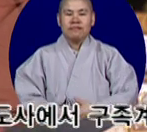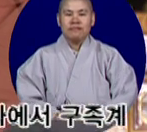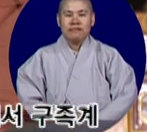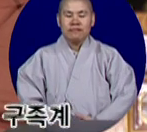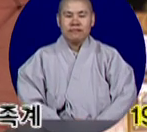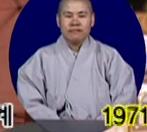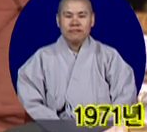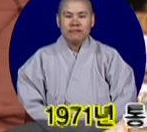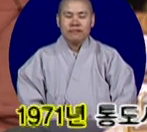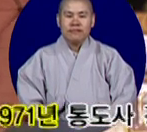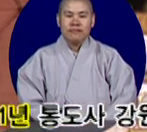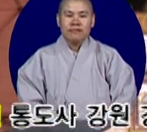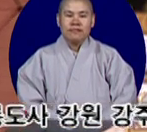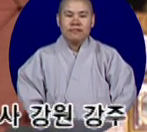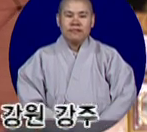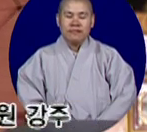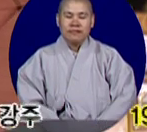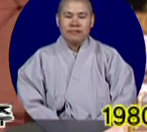말씀드리겠습니다.